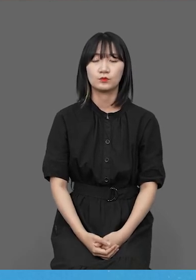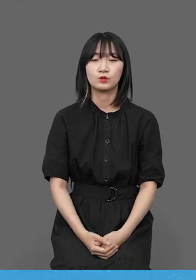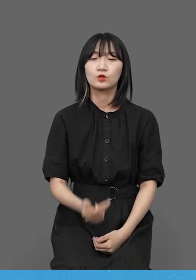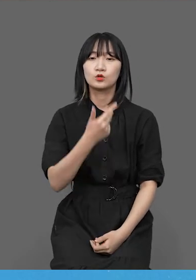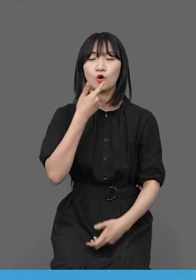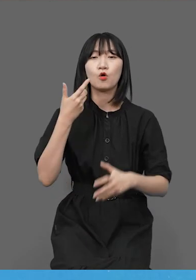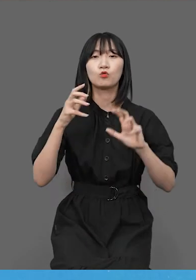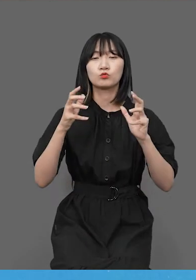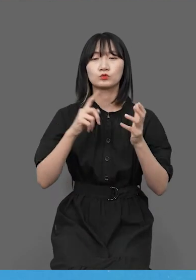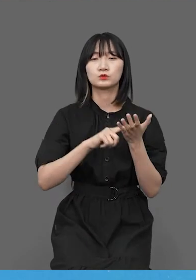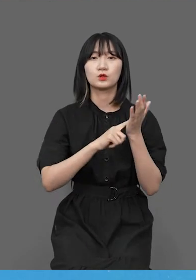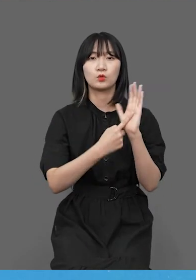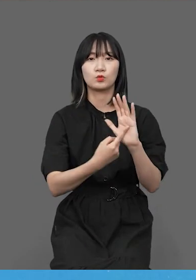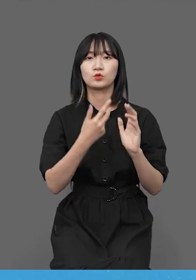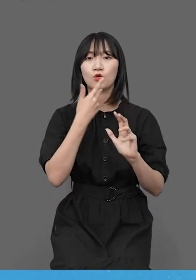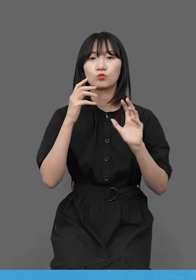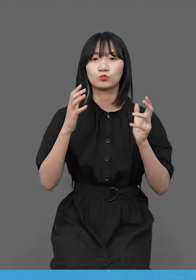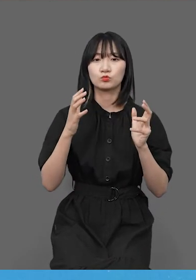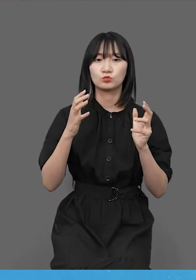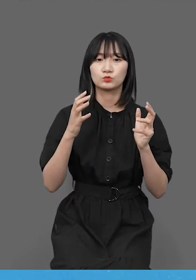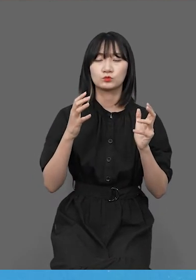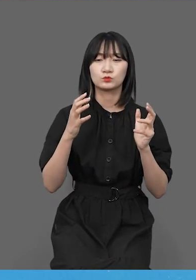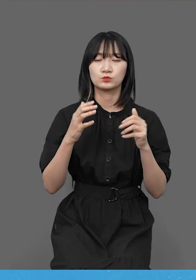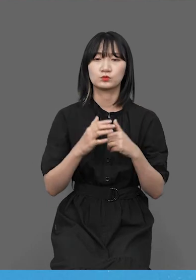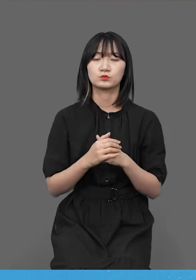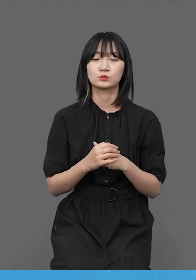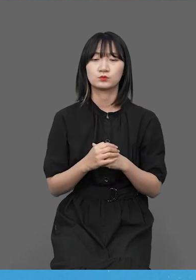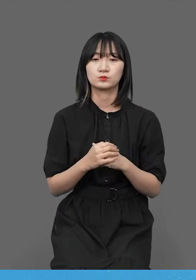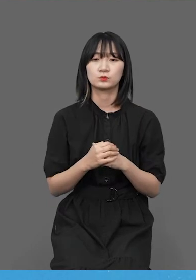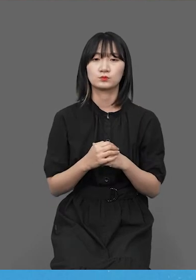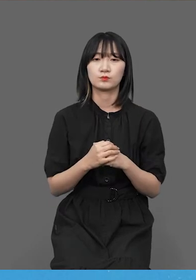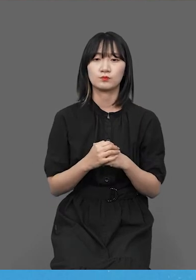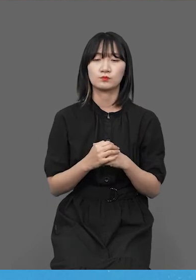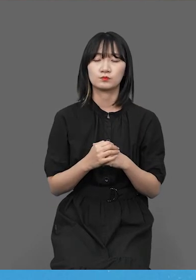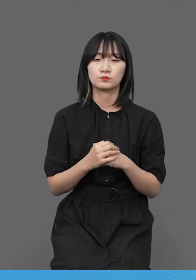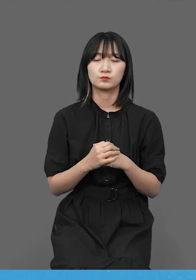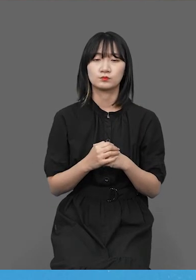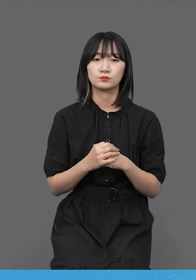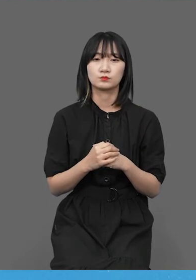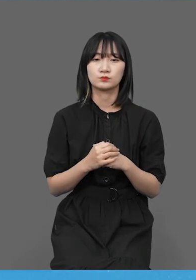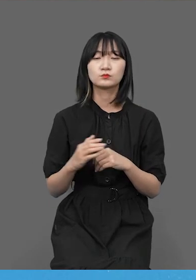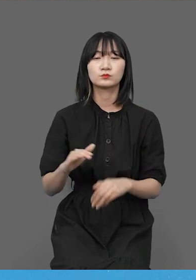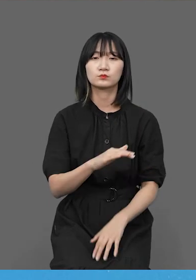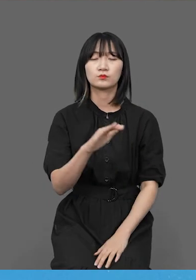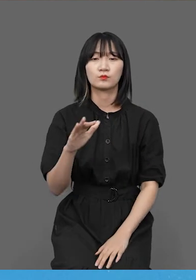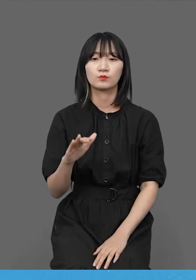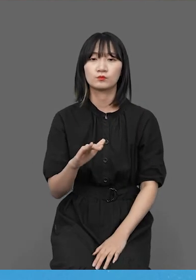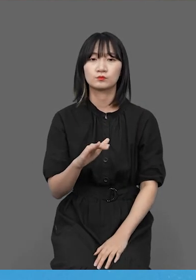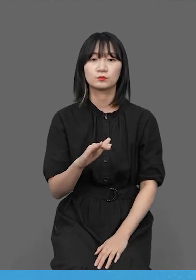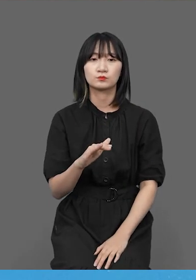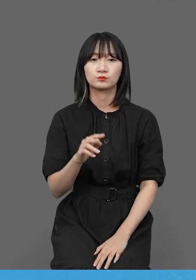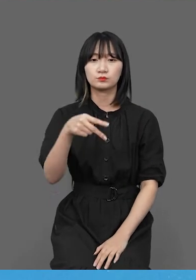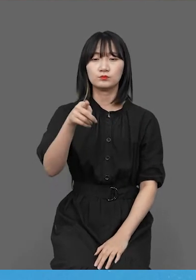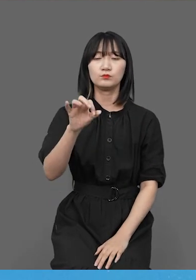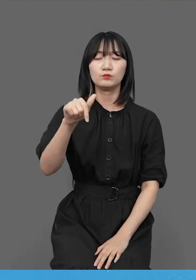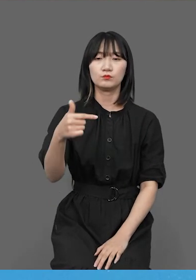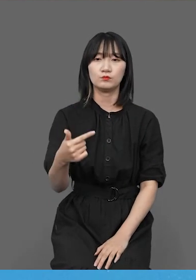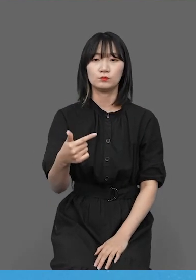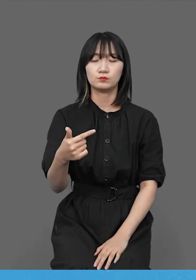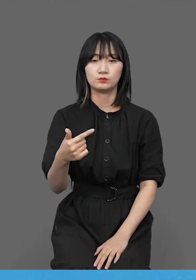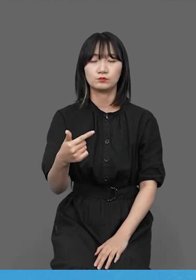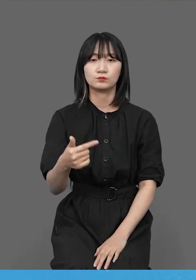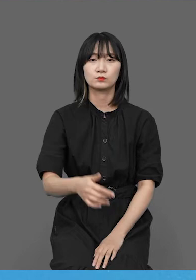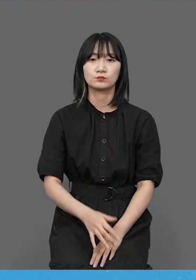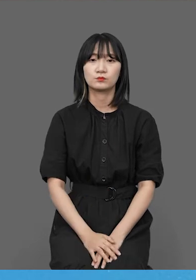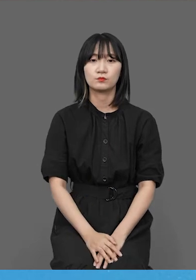영국에서 나온 이제 영국의 일간지죠. 메일에 보면은 그 우리 성운, 그렇죠? 갤럭시